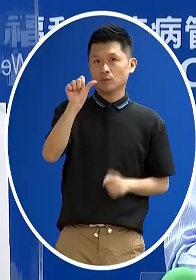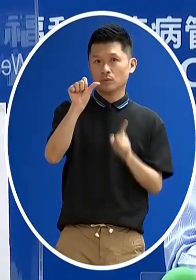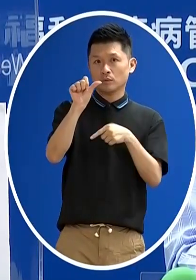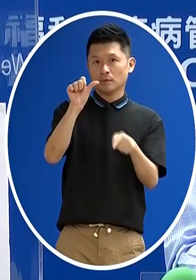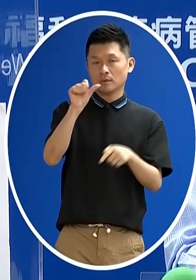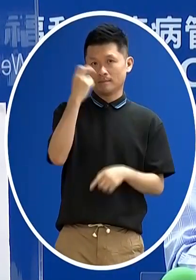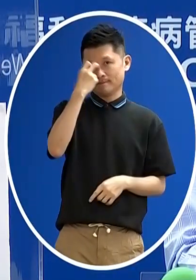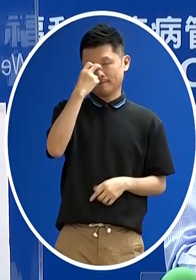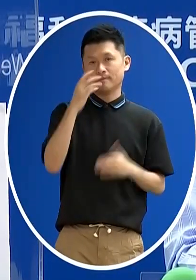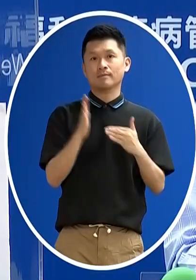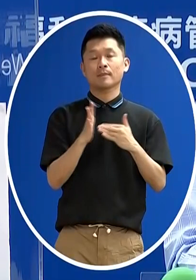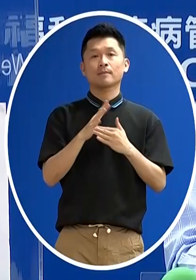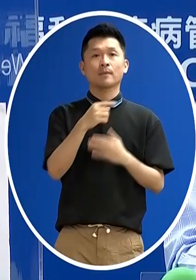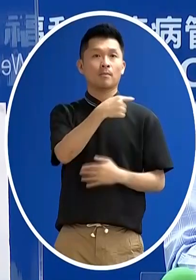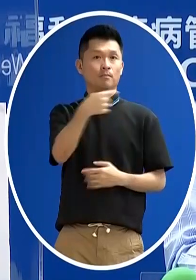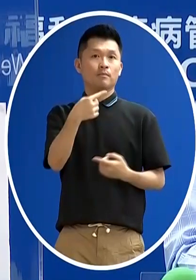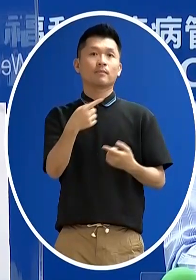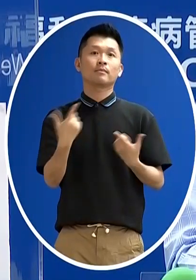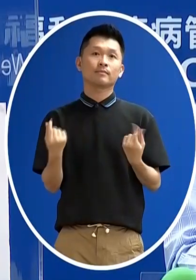50名那都阴性。那这里面这50名有41名列为居家隔离的对象。那周边的商家哈也检了35人哈，那35人都是阴性。